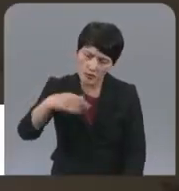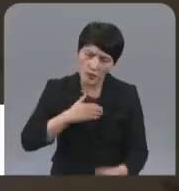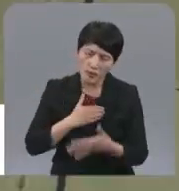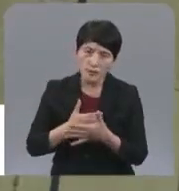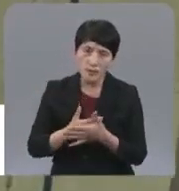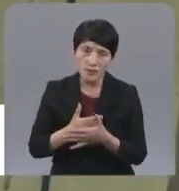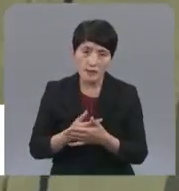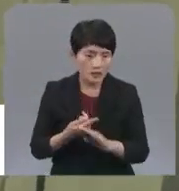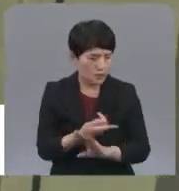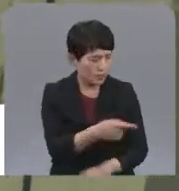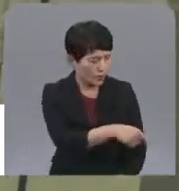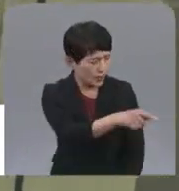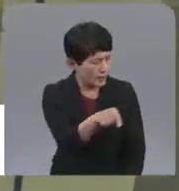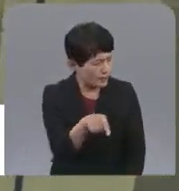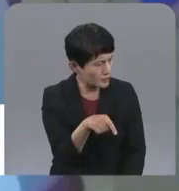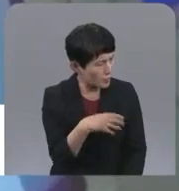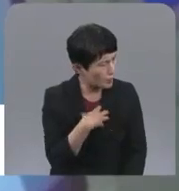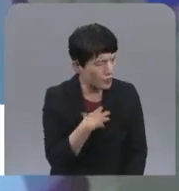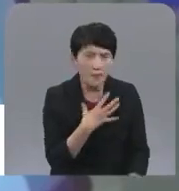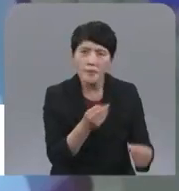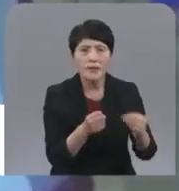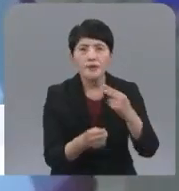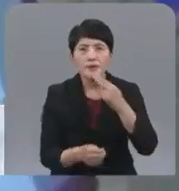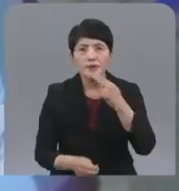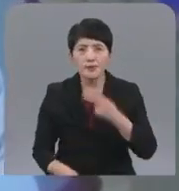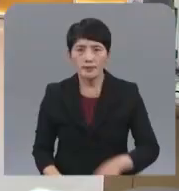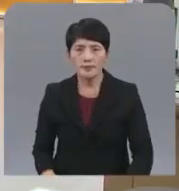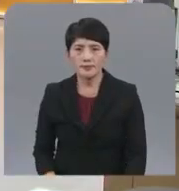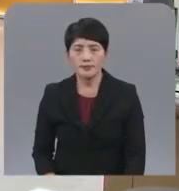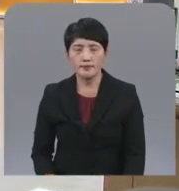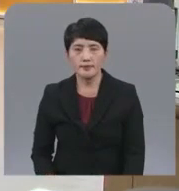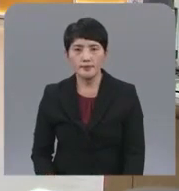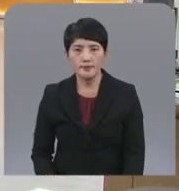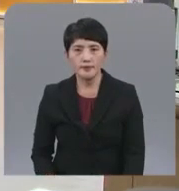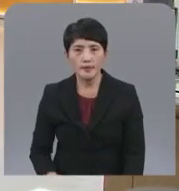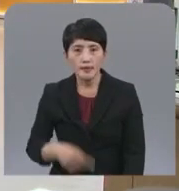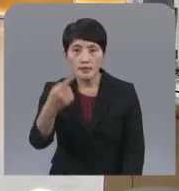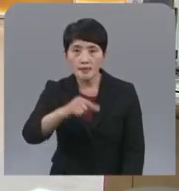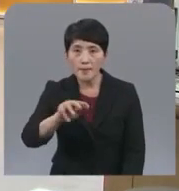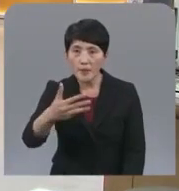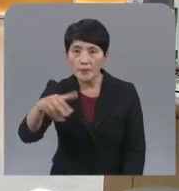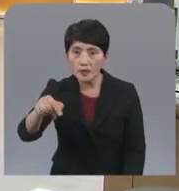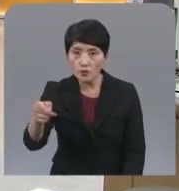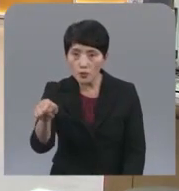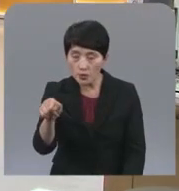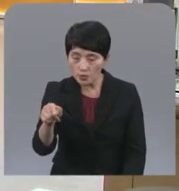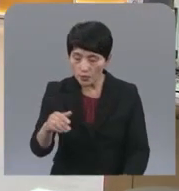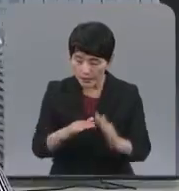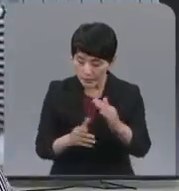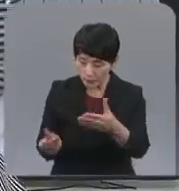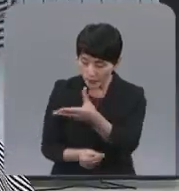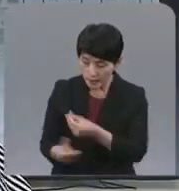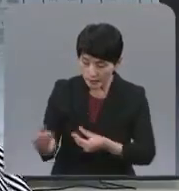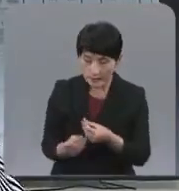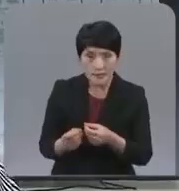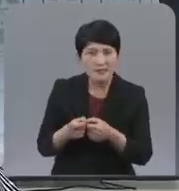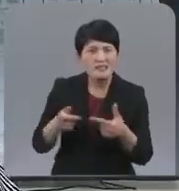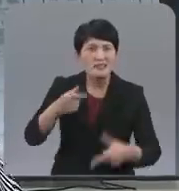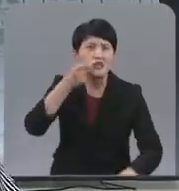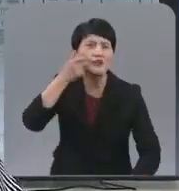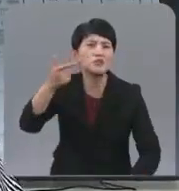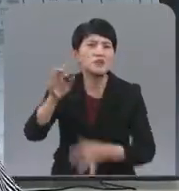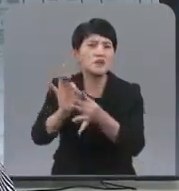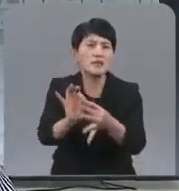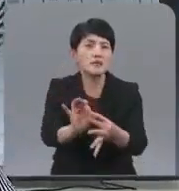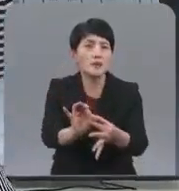在打消市场对降息的期待。在物价方面，央行预计最近以哈冲突导致油价上涨，